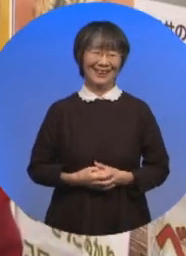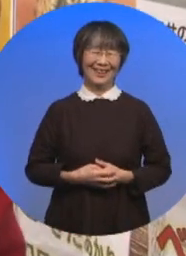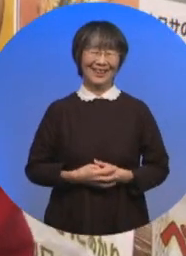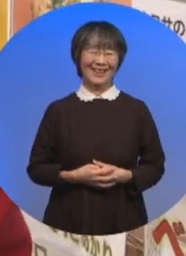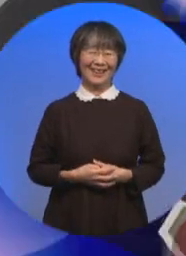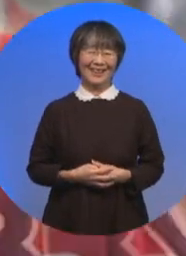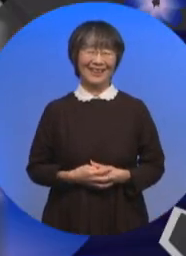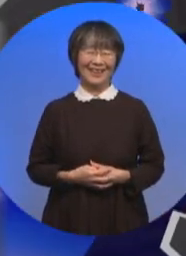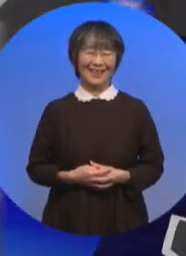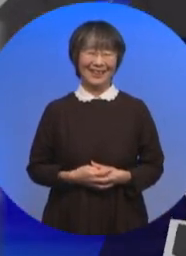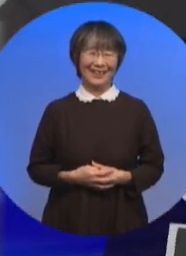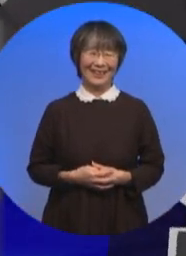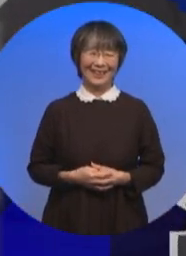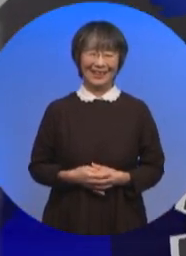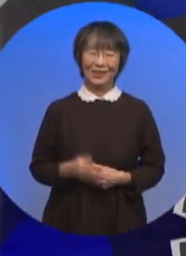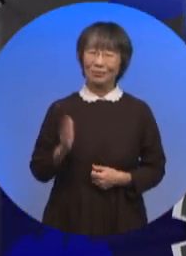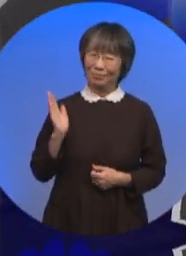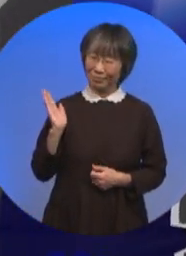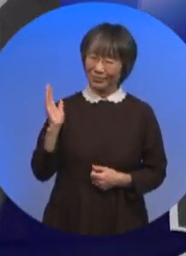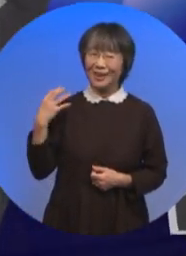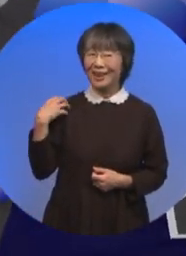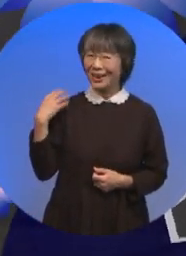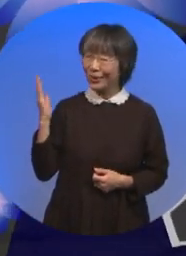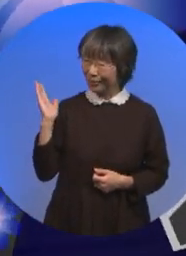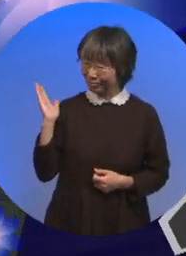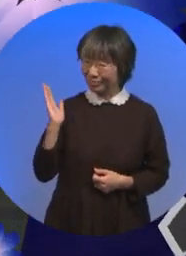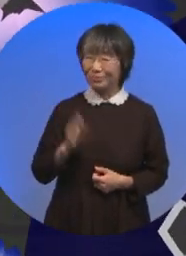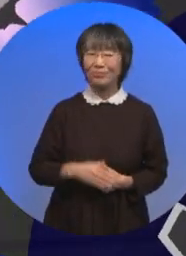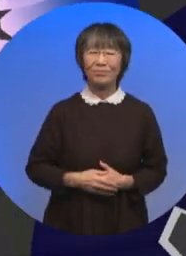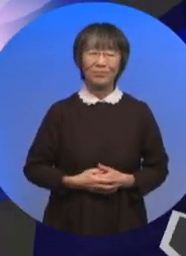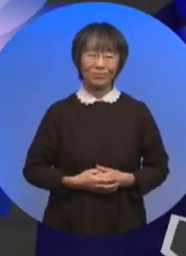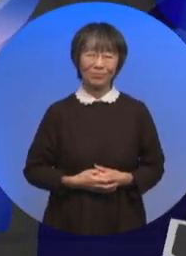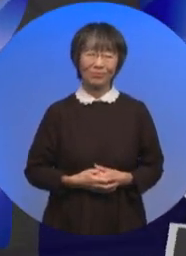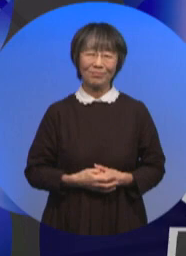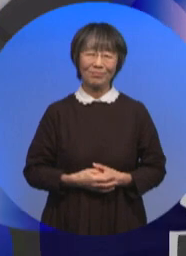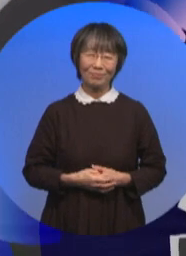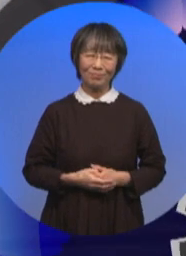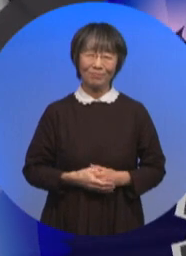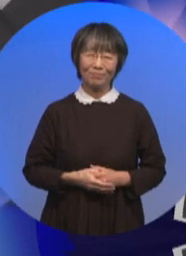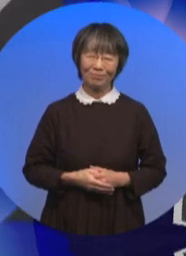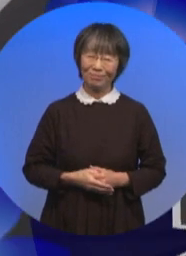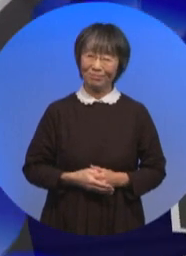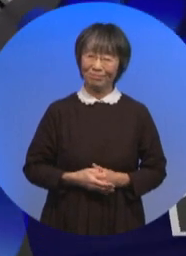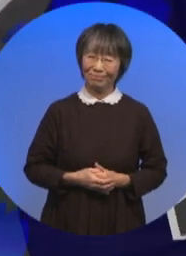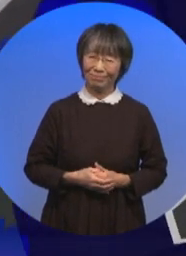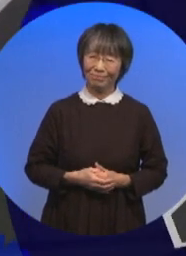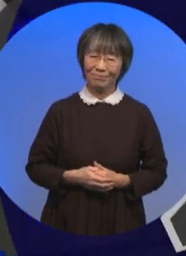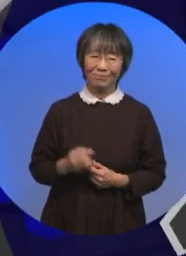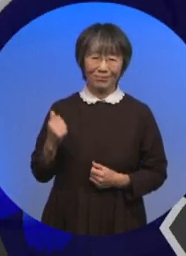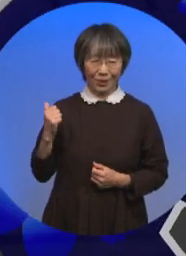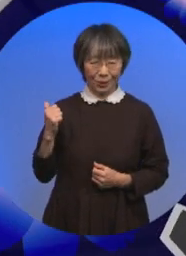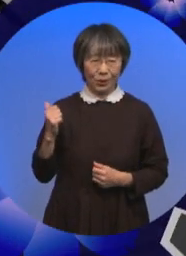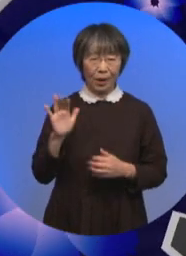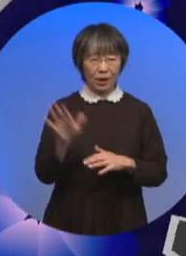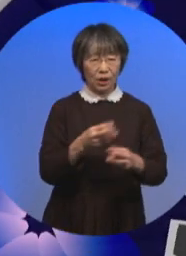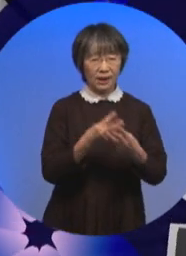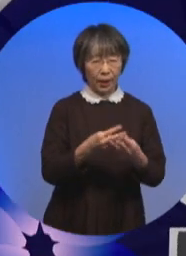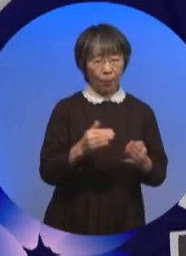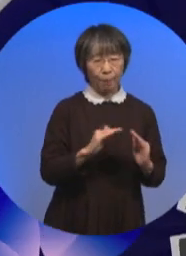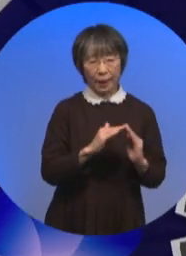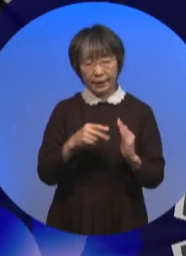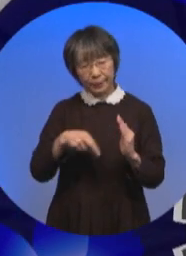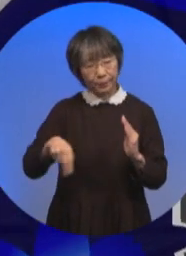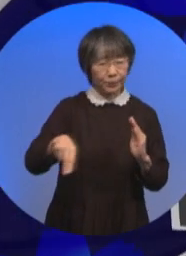といて。 北摂で街ブラすること10年。もちろん、吹田の街も隅々歩いた、言わずと知れ